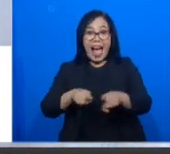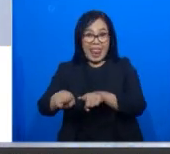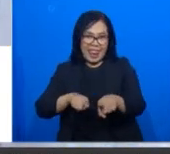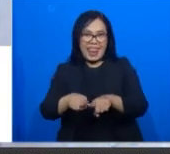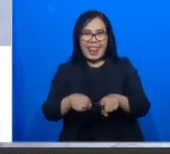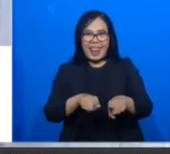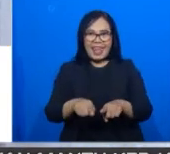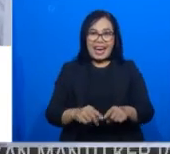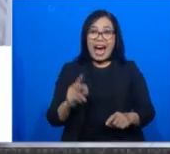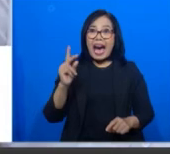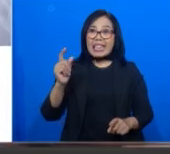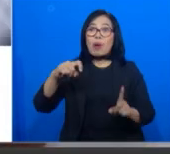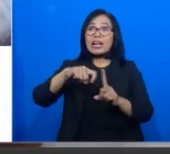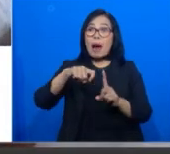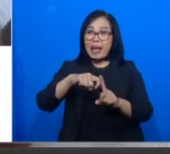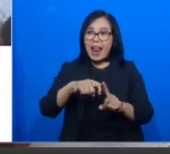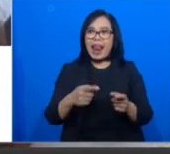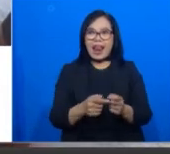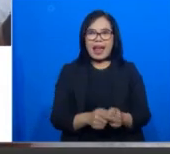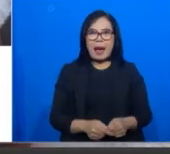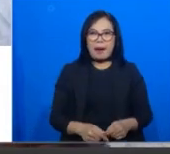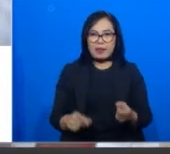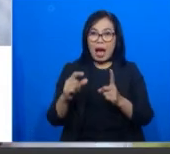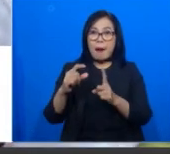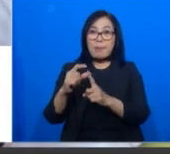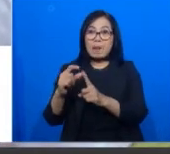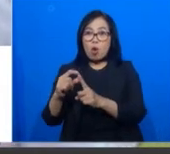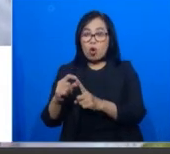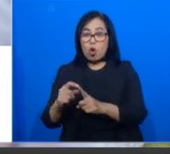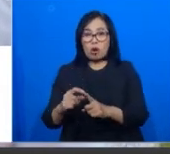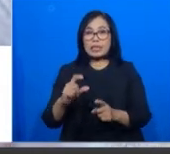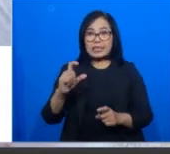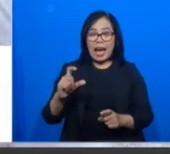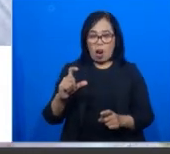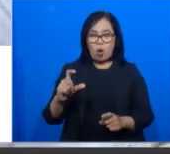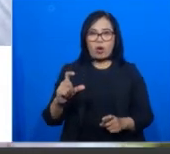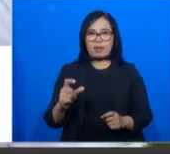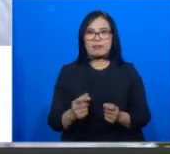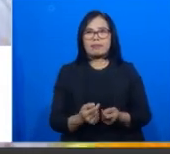adalah Ridwan Kamil Suswono, Pramono Rano Karno, dan calon independen Dharma